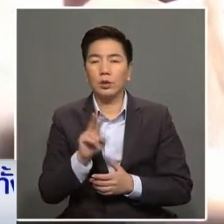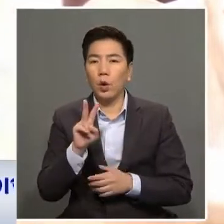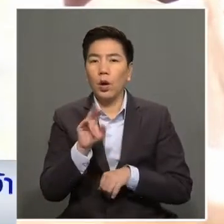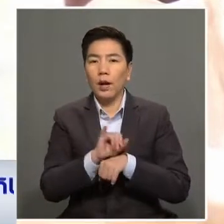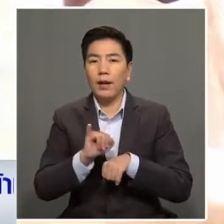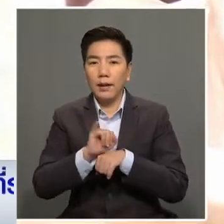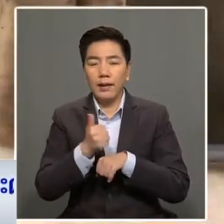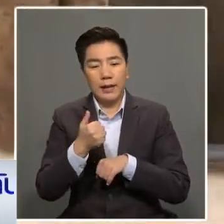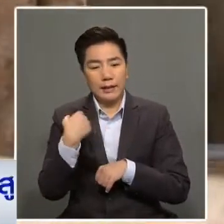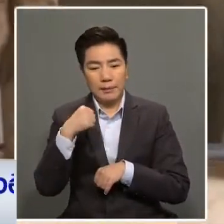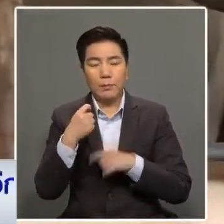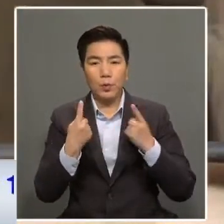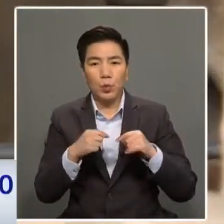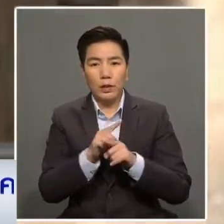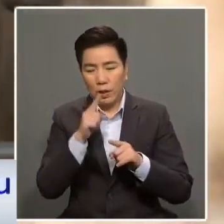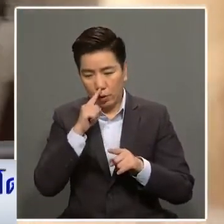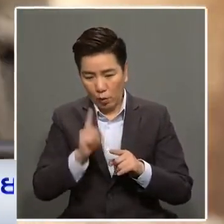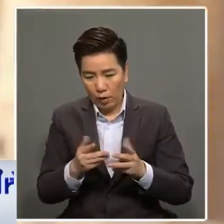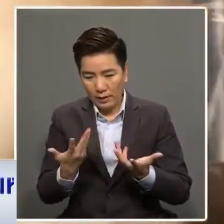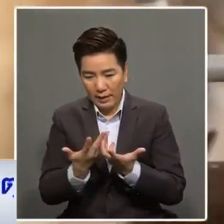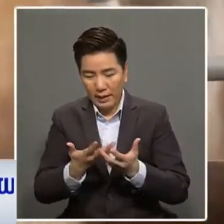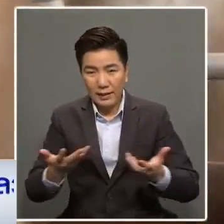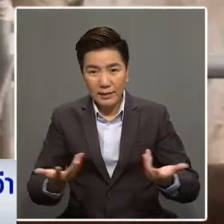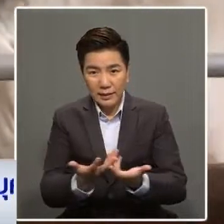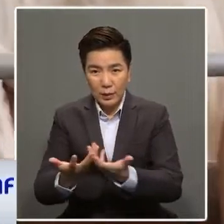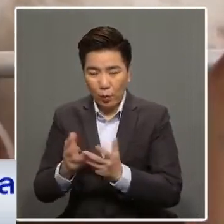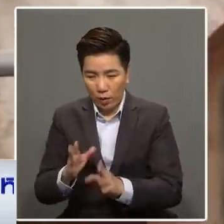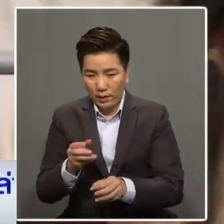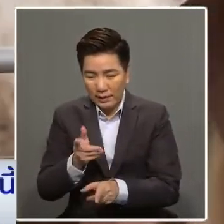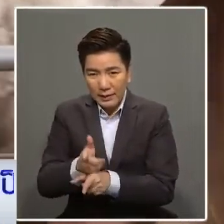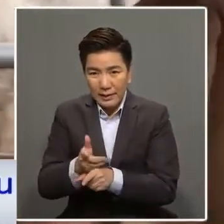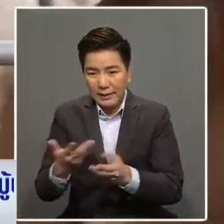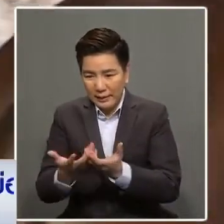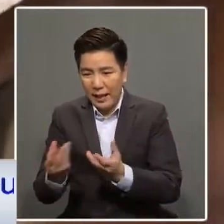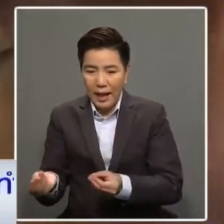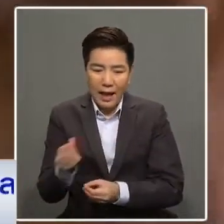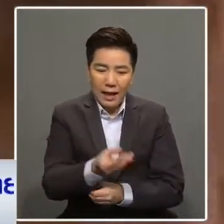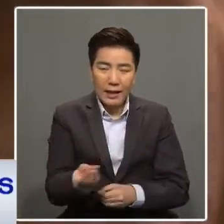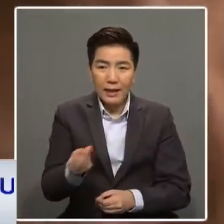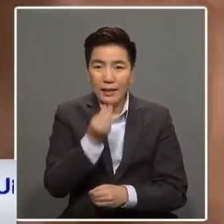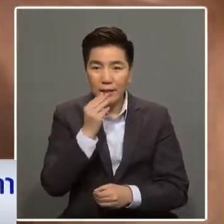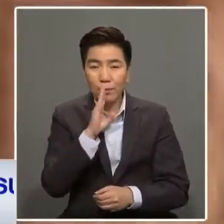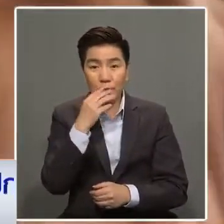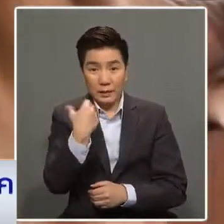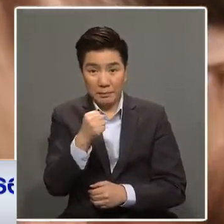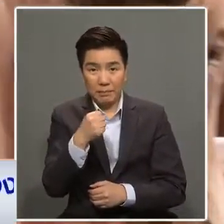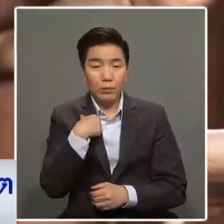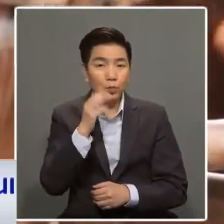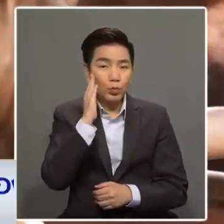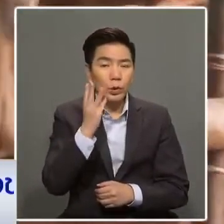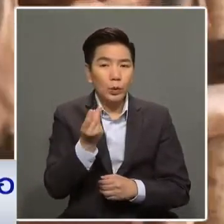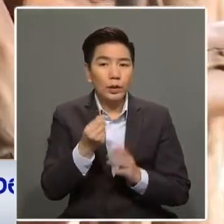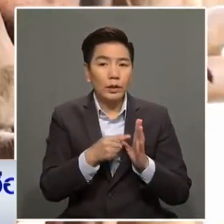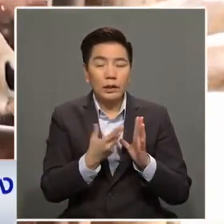ก็เลี้ยงได้10ตัวแต่ว่าเราก็ต้องตัดหญ้าปลูกหญ้าแล้วก็ตัดหญ้าให้กิน แล้ว10ตัวนี้แบ่งเป็นตัวผู้ตัวเมีย